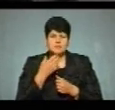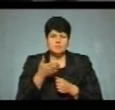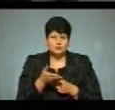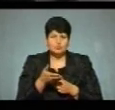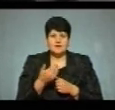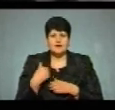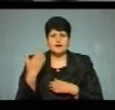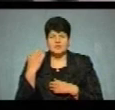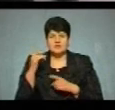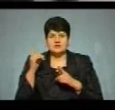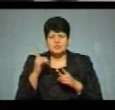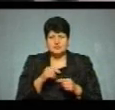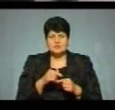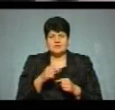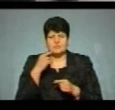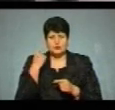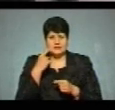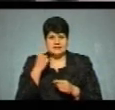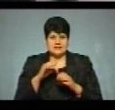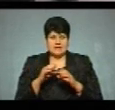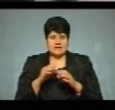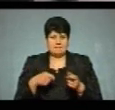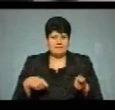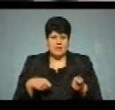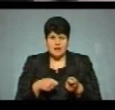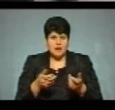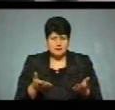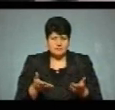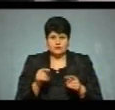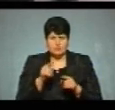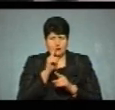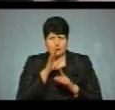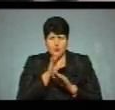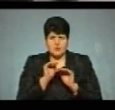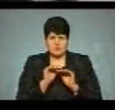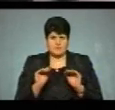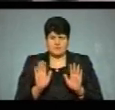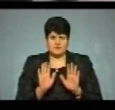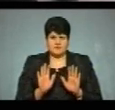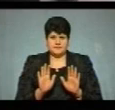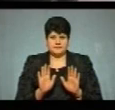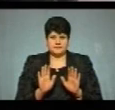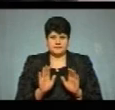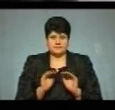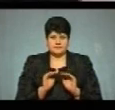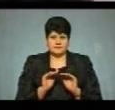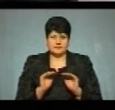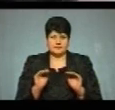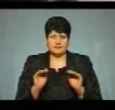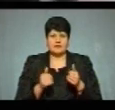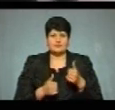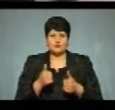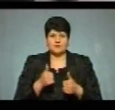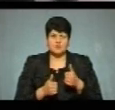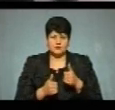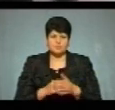Я раніше їздила на російський вид більярду. Тут досить непоганий рівень, рівень турніру.